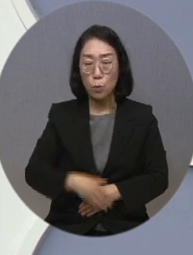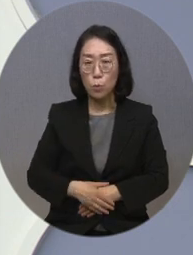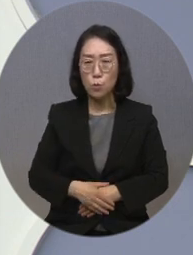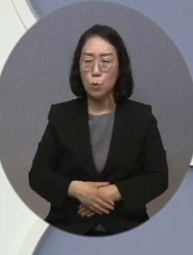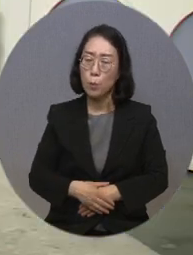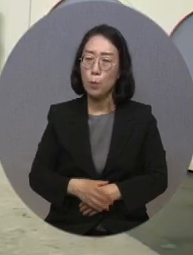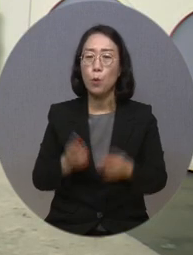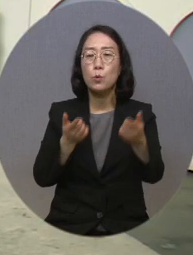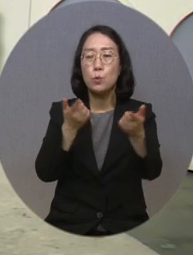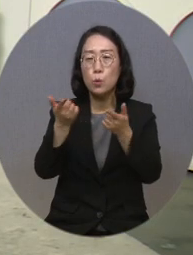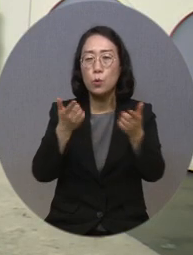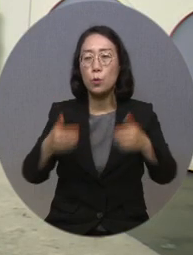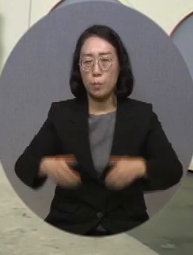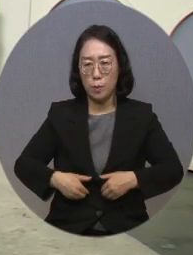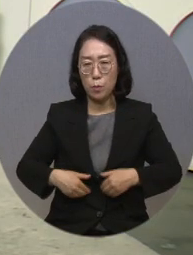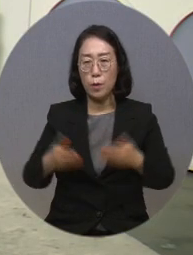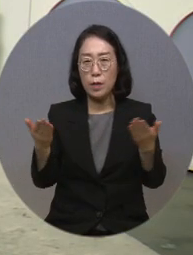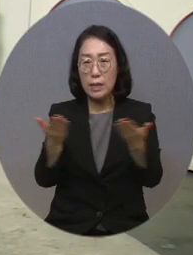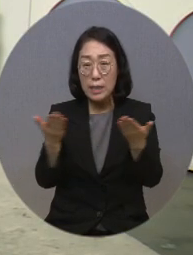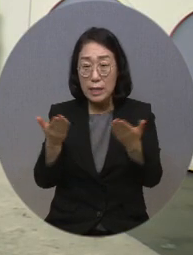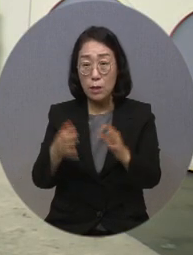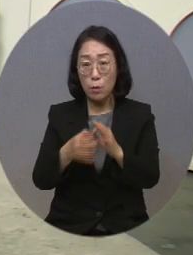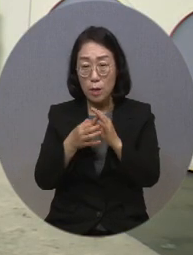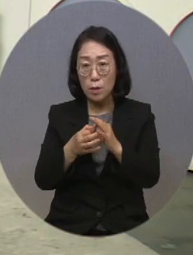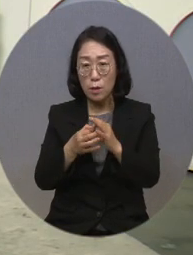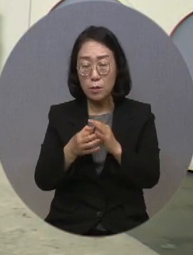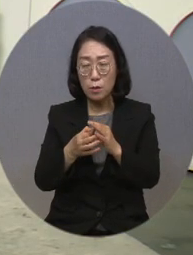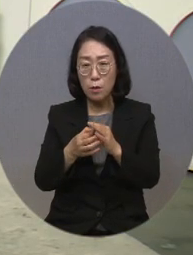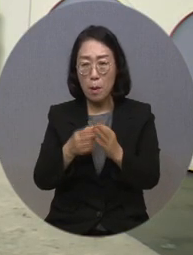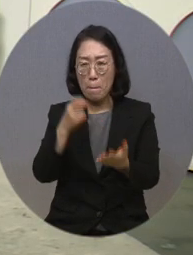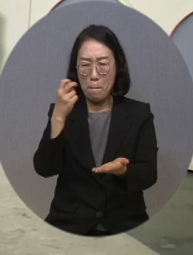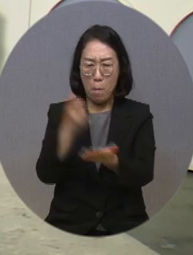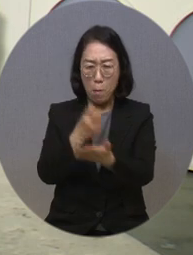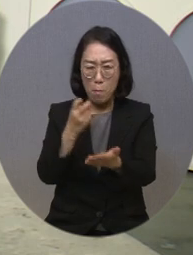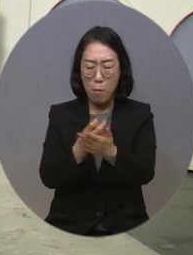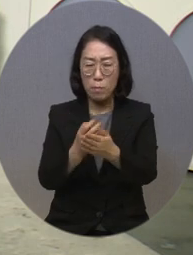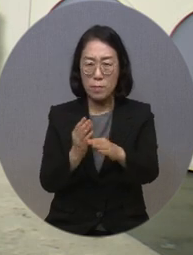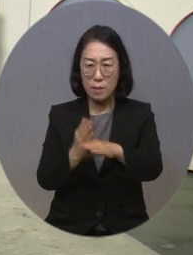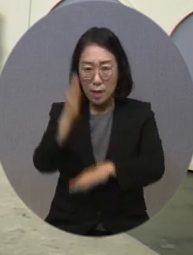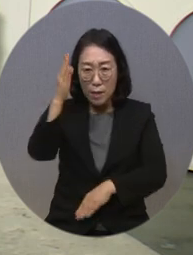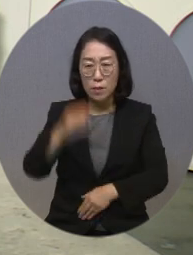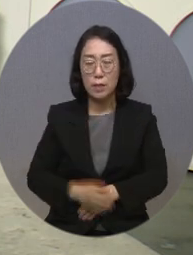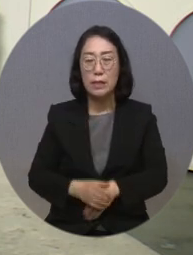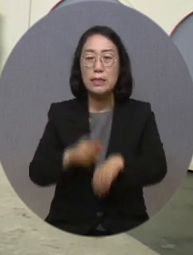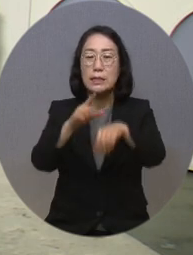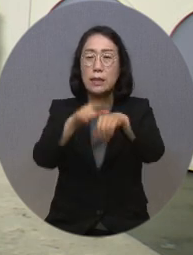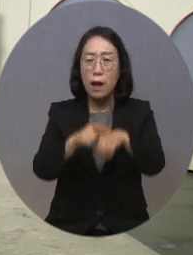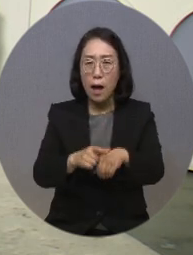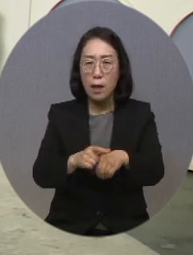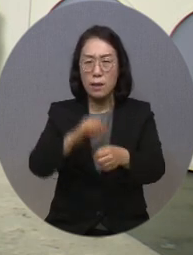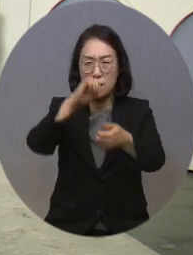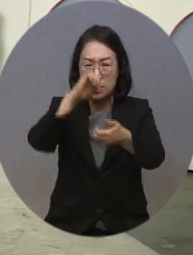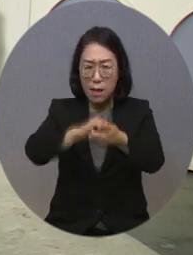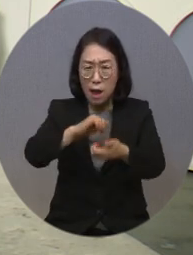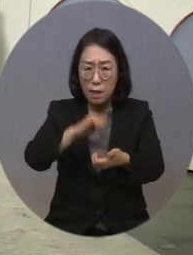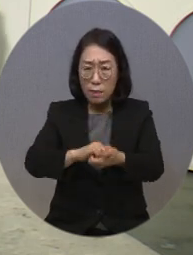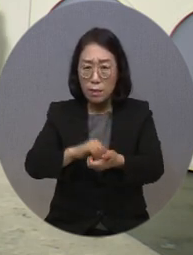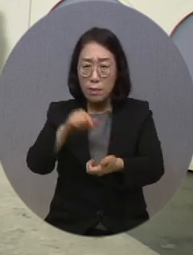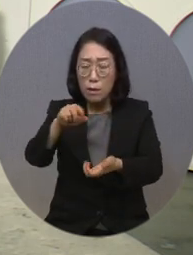보고 있습니다. 노동 규제가 너무 강하게 있어서 뭐 선택적 시간제라든지 이런 것에 대한 좀